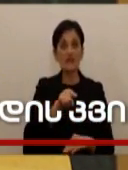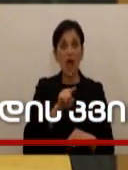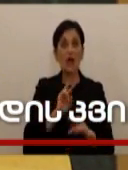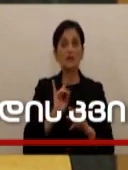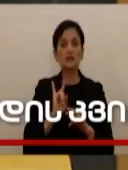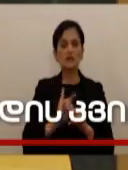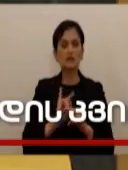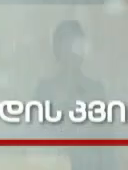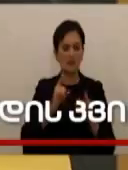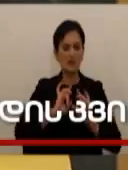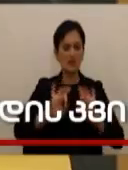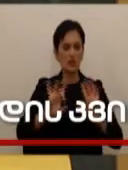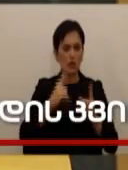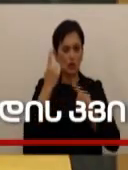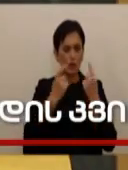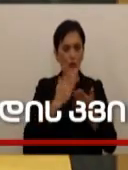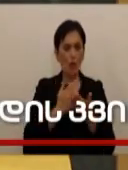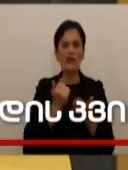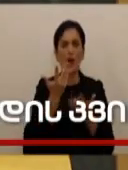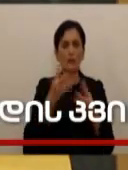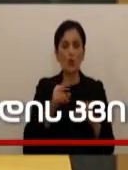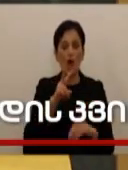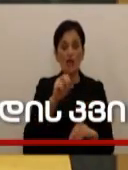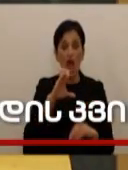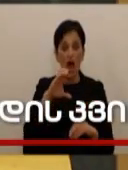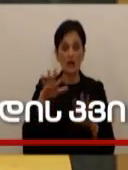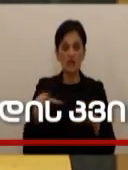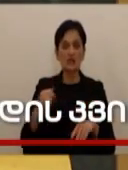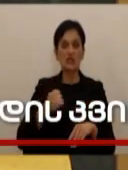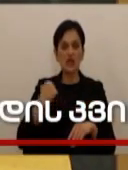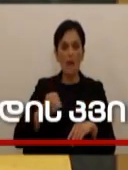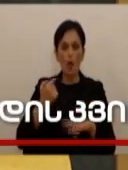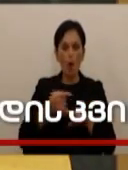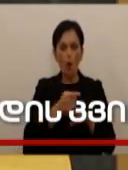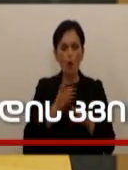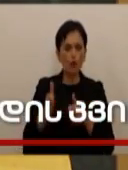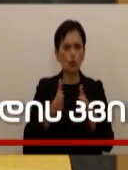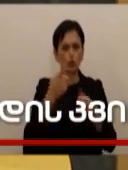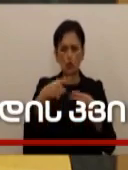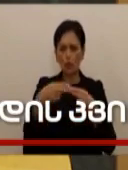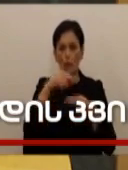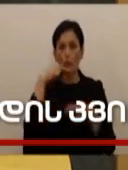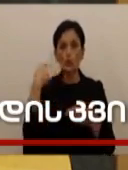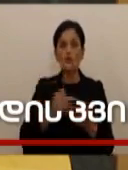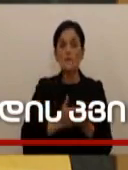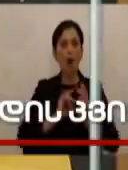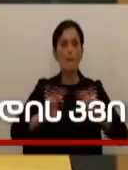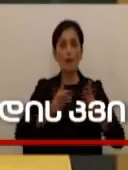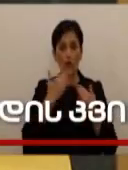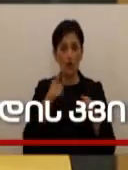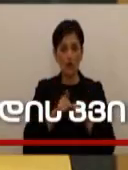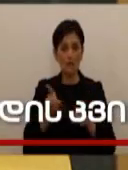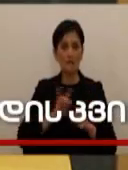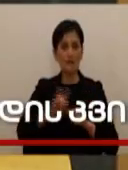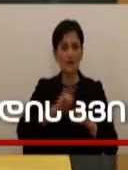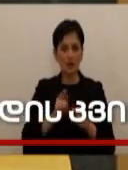Ესეც ნერვებზე სათამაშოდ. ლარსტანო გადაადგილდება სამხედრო ტექნიკა გაურკვეველი ნომრებით, რომლებიც გადის რუსეთის მიმართულებით. გახსოვთ ესეც.